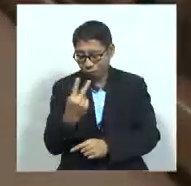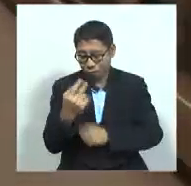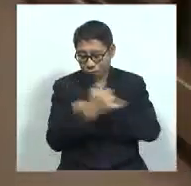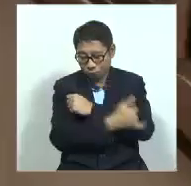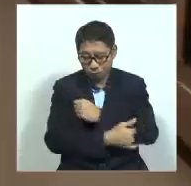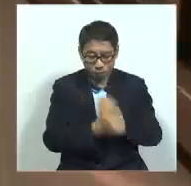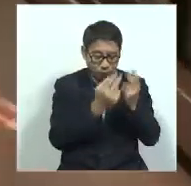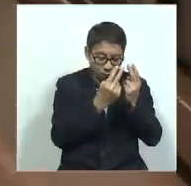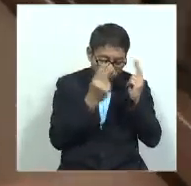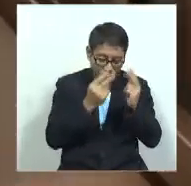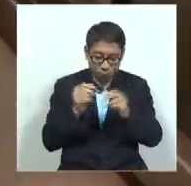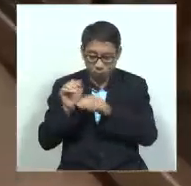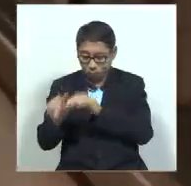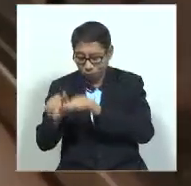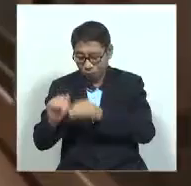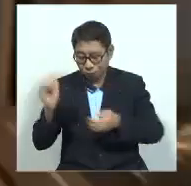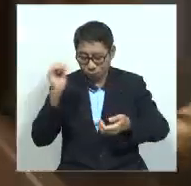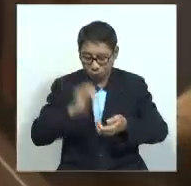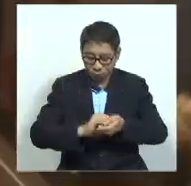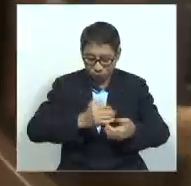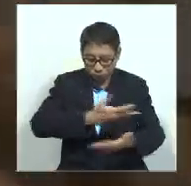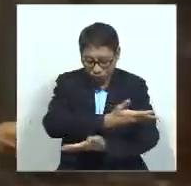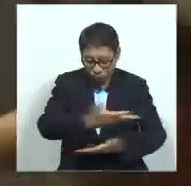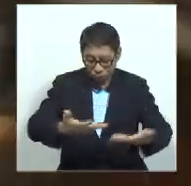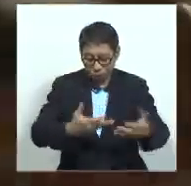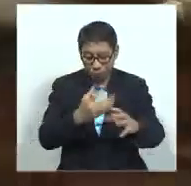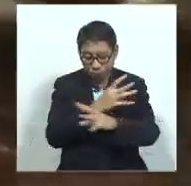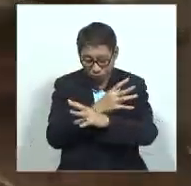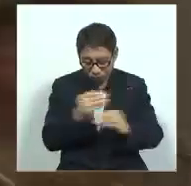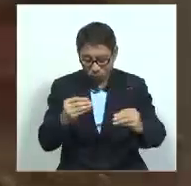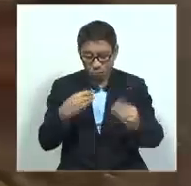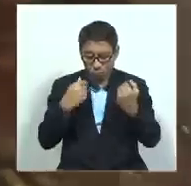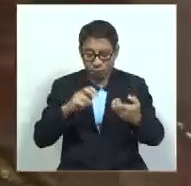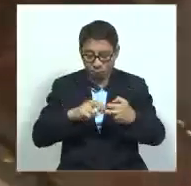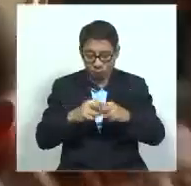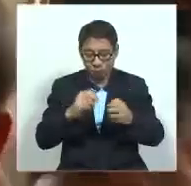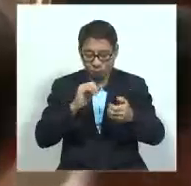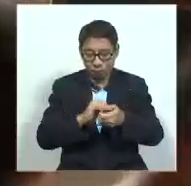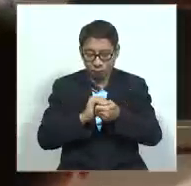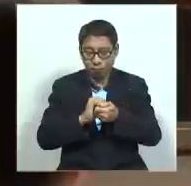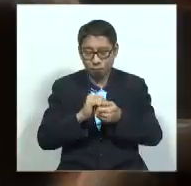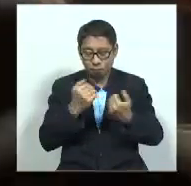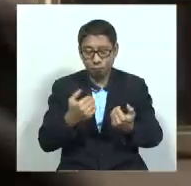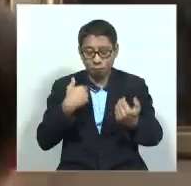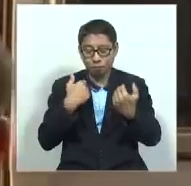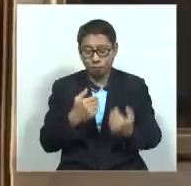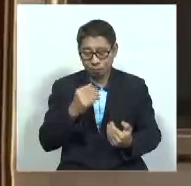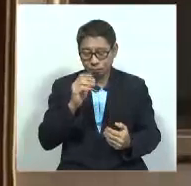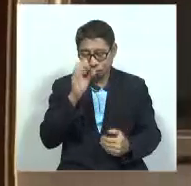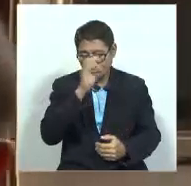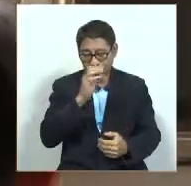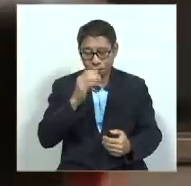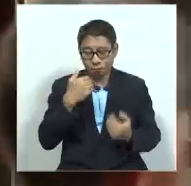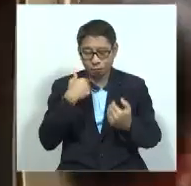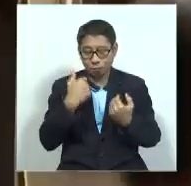ทศไม่ว่าจะเป็นบาเรนและออสเตรเลียนะคะหันหน้ามาหารือเจรจาหาทางออกในปัญหาร่วมกันแทนการผลักดันหาทางออกจาก